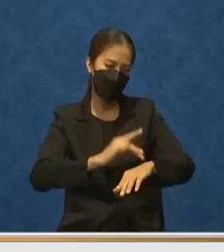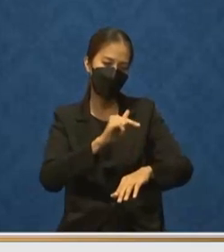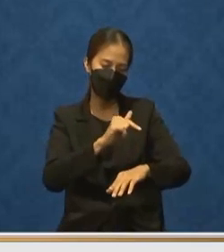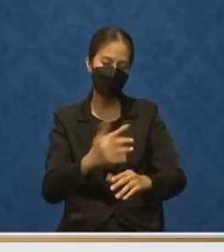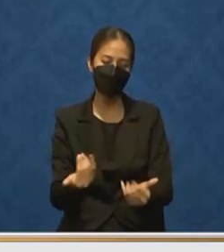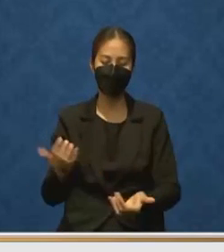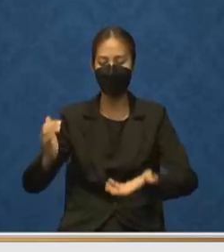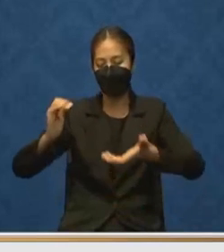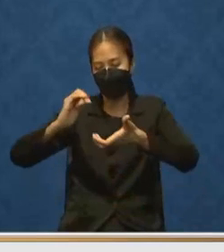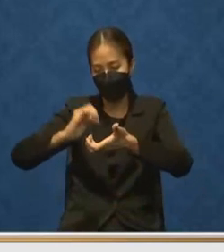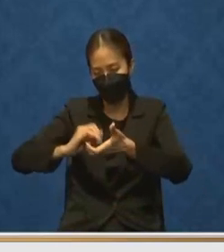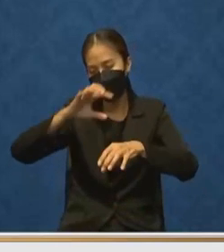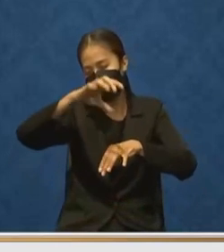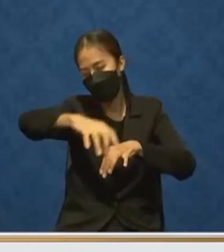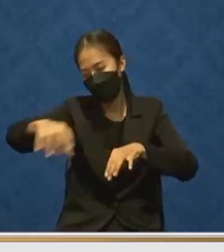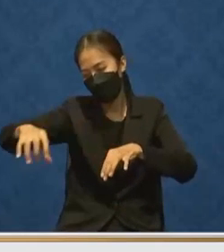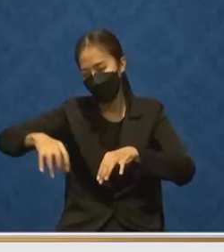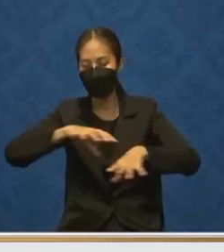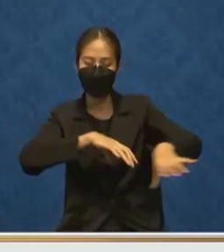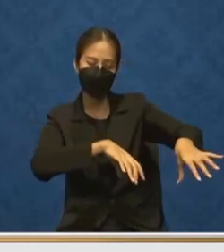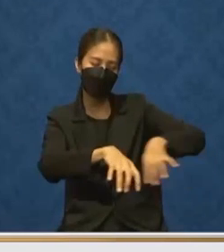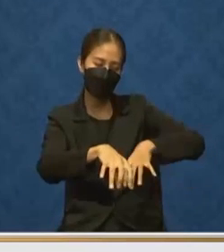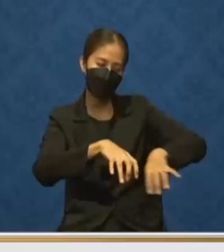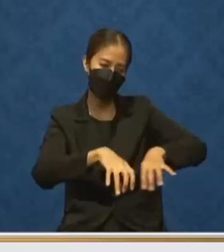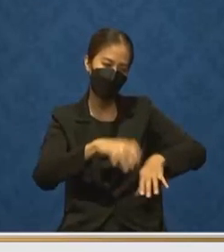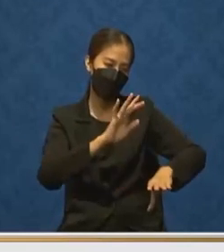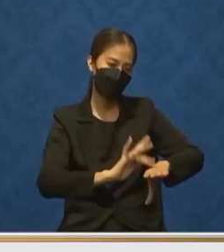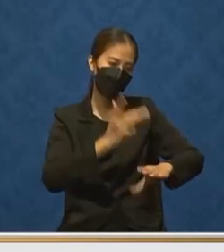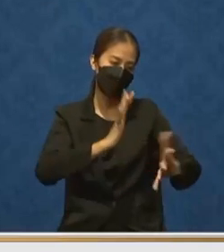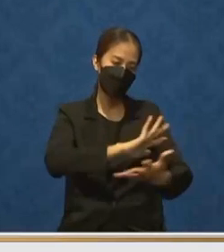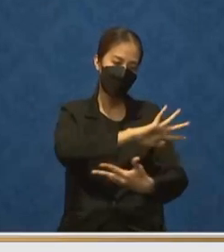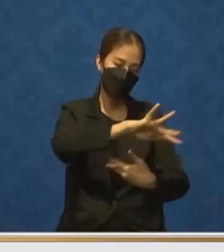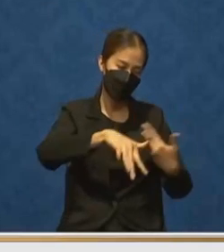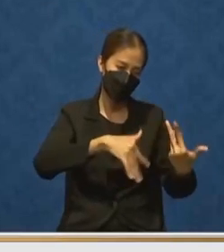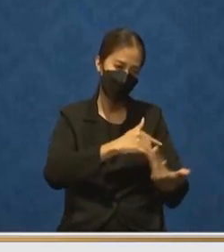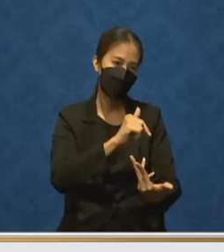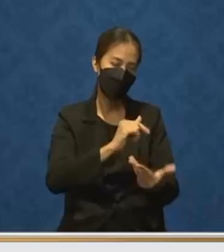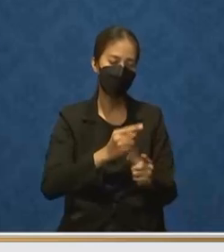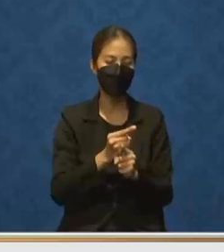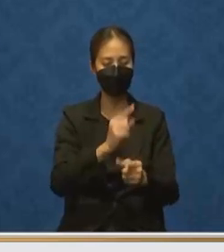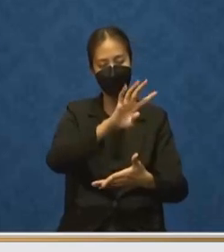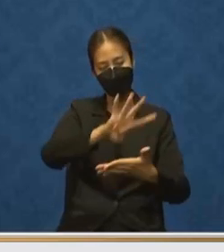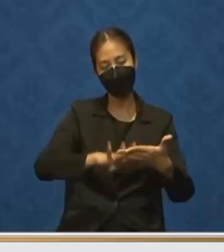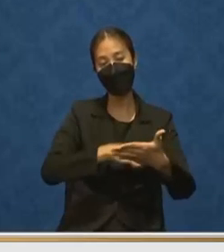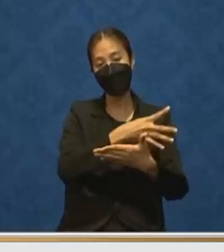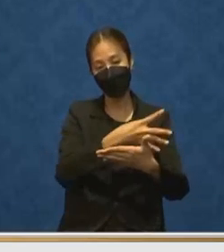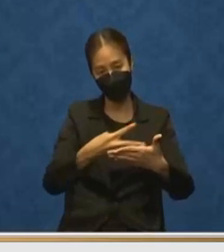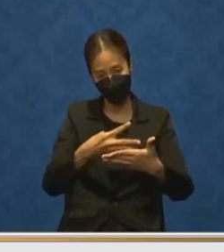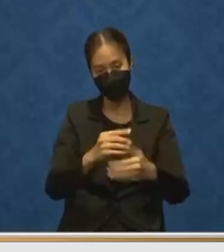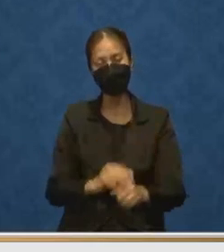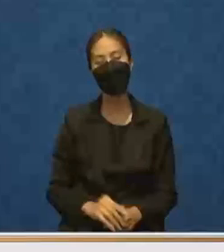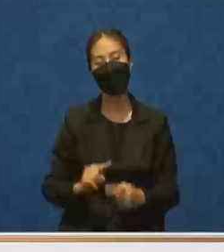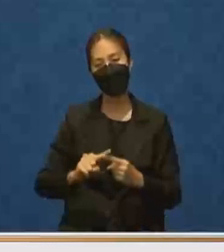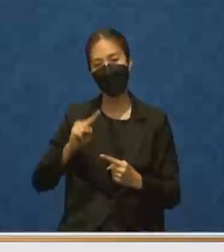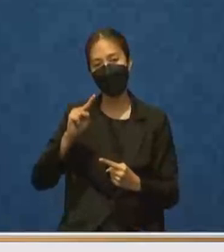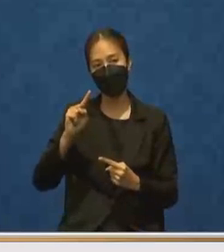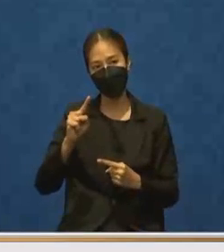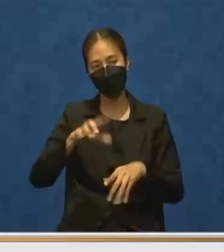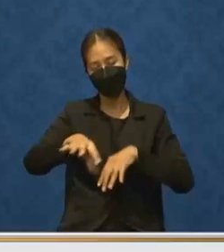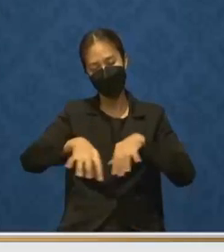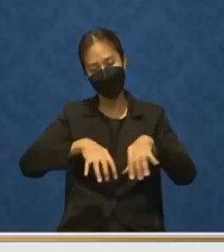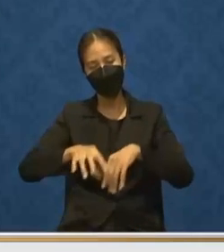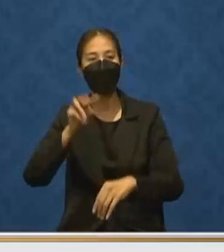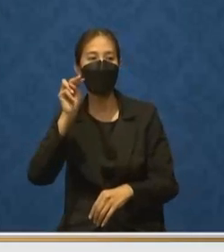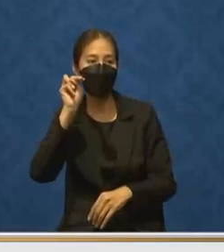ายในการบริหารจัดการทรัพยากรธรรมชาติและสิ่งแวดล้อมจำแนกตามแผนงานได้ดังนี้ 1. การบริหารจัดการทรัพยากรน้ำงบประ